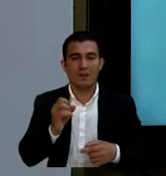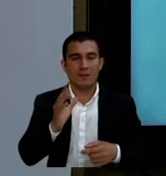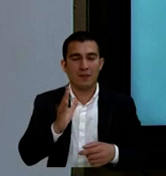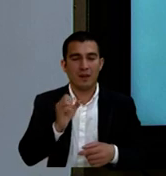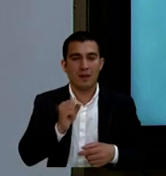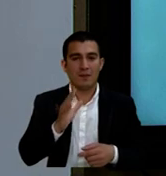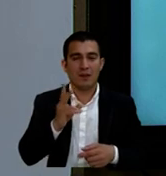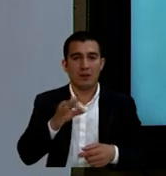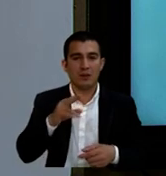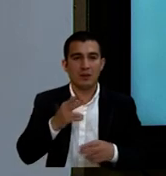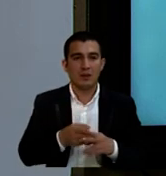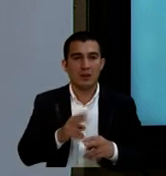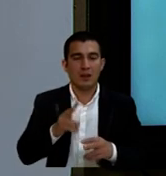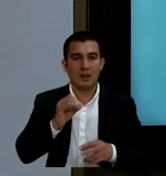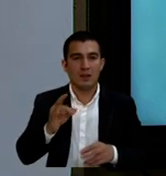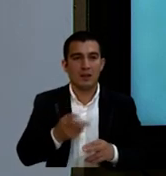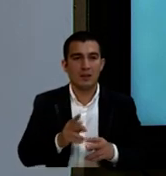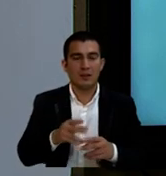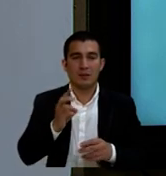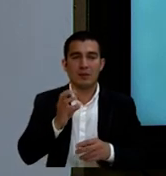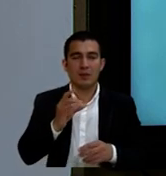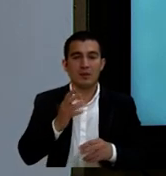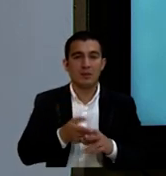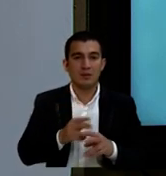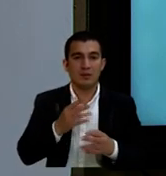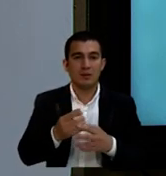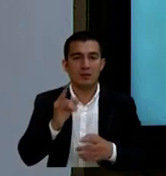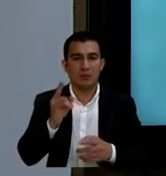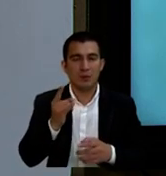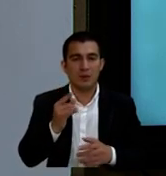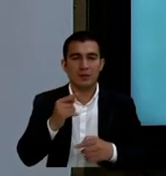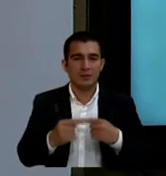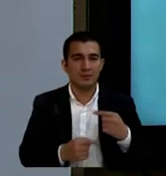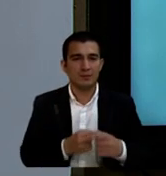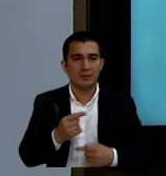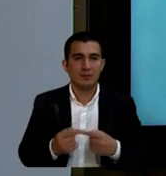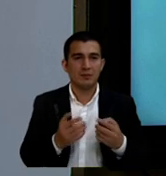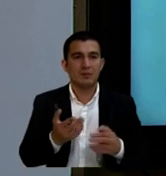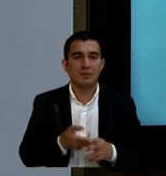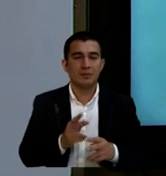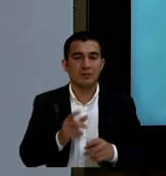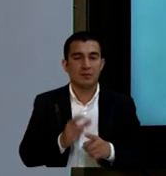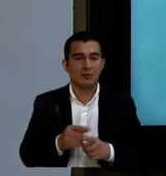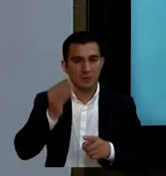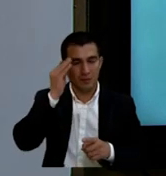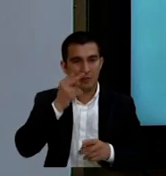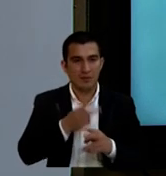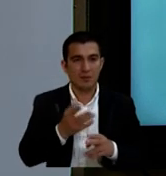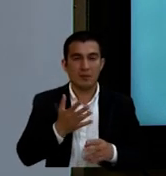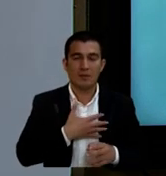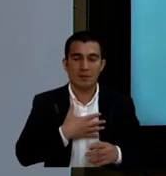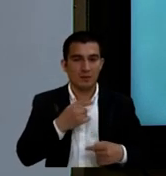so'zi. Valad esa bu bola, nasl degan ma'noni bildiradi. Ana endi gapning mazmuniga qarang.